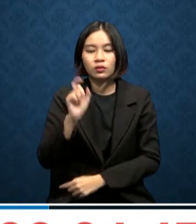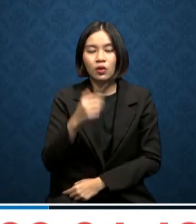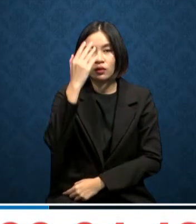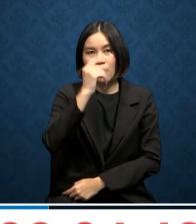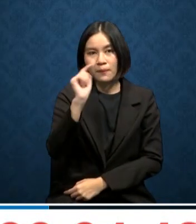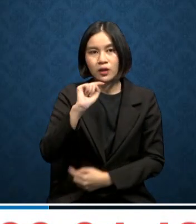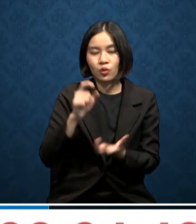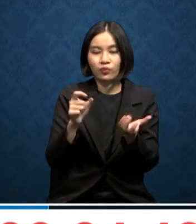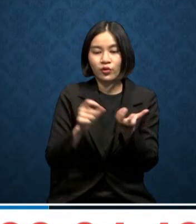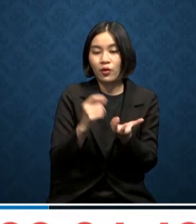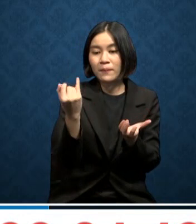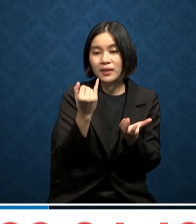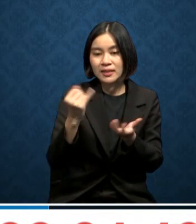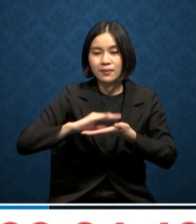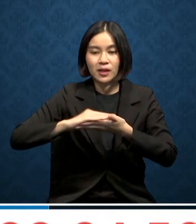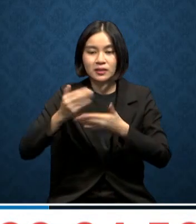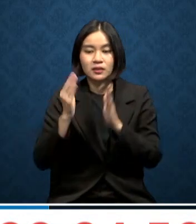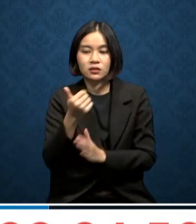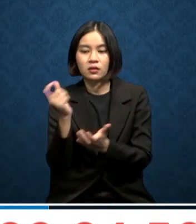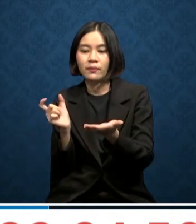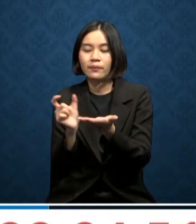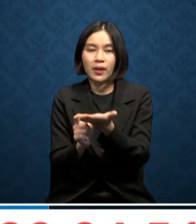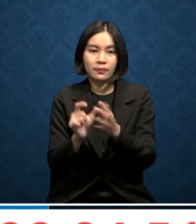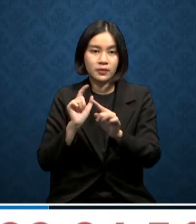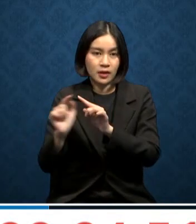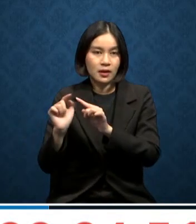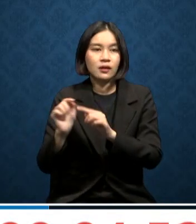เพื่เขจัซมผีและมัชีมาที่อยใครอบคองขวชาชีพ